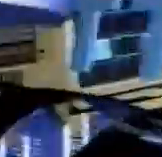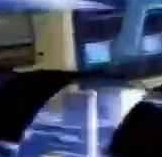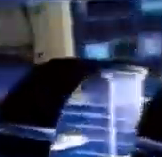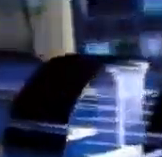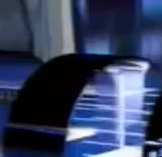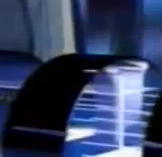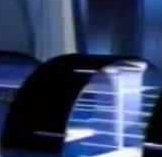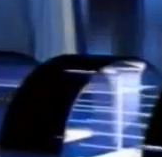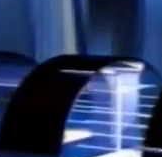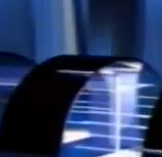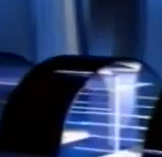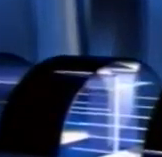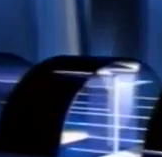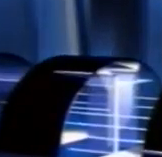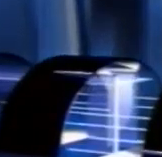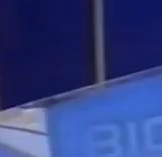Музика